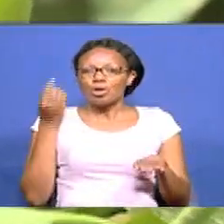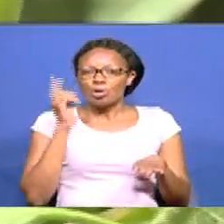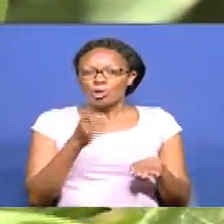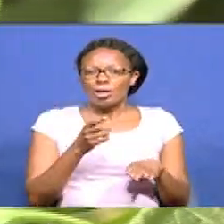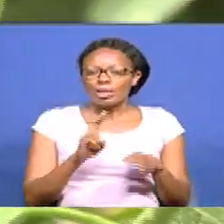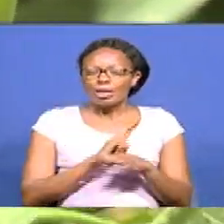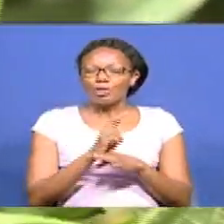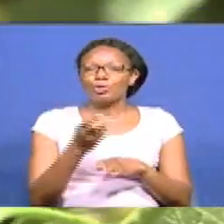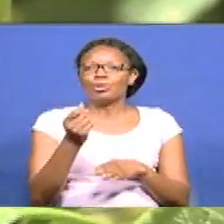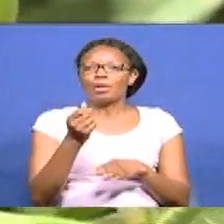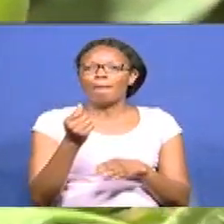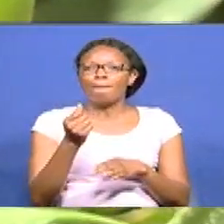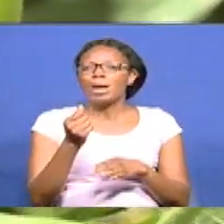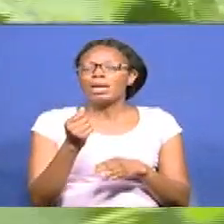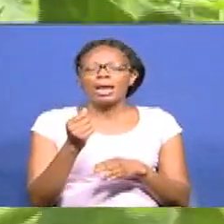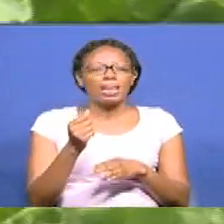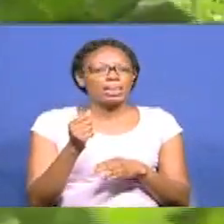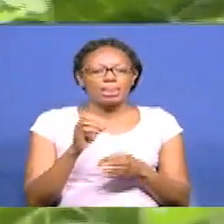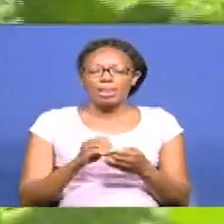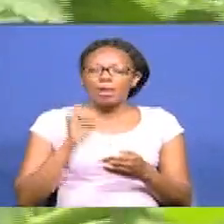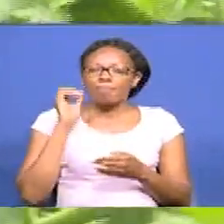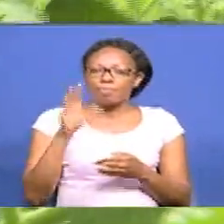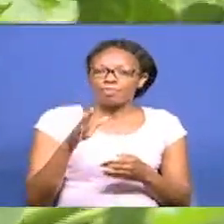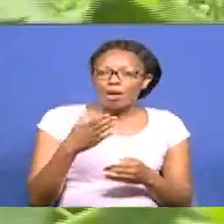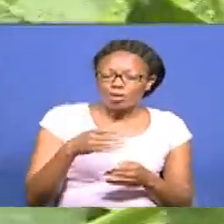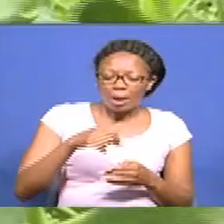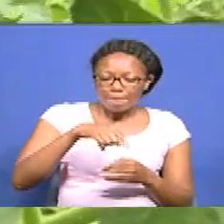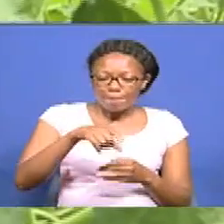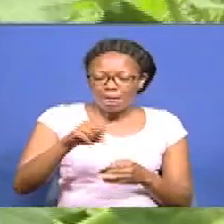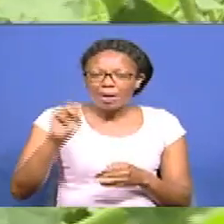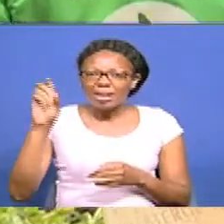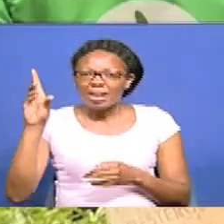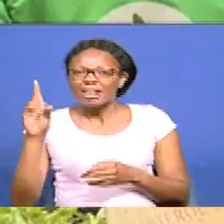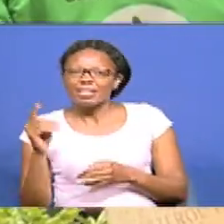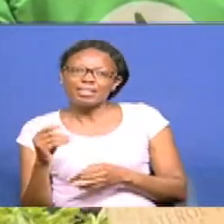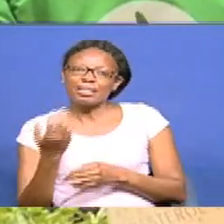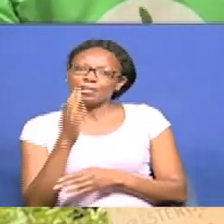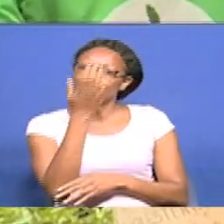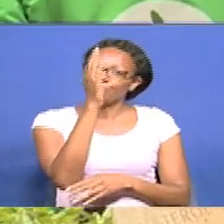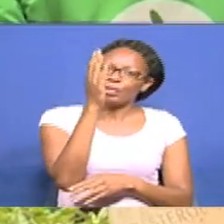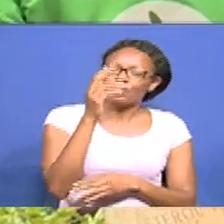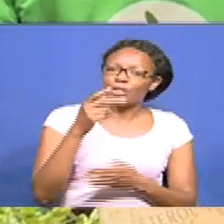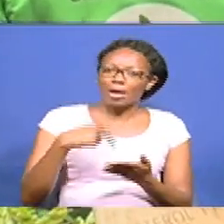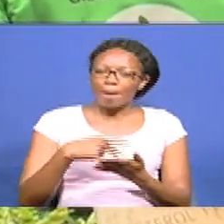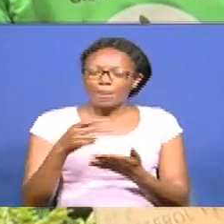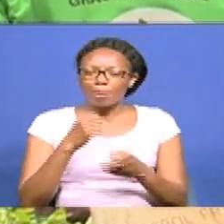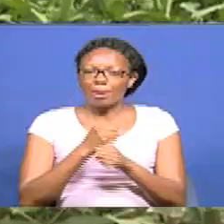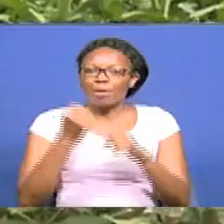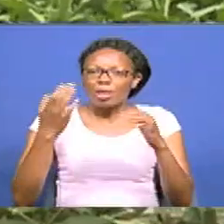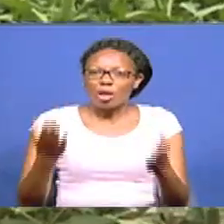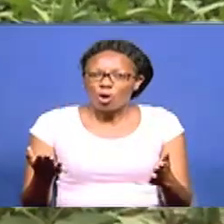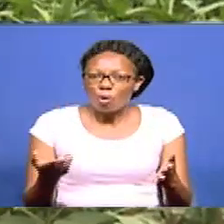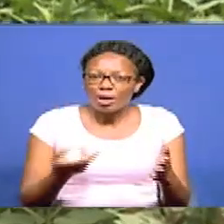cha fedha ni gali, iwe ni kukuza miche, kupanda mimea nje ama kuwalipa wafanyikazi.